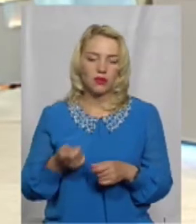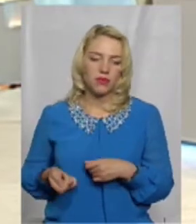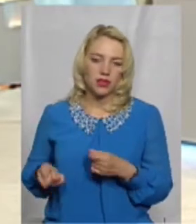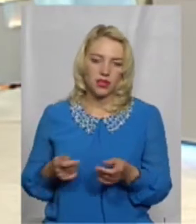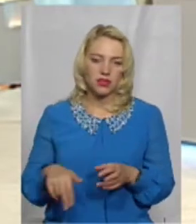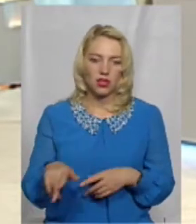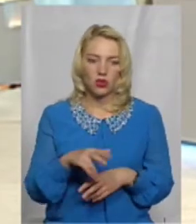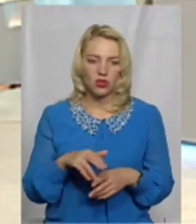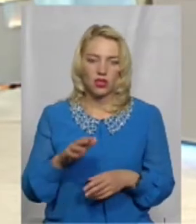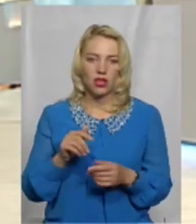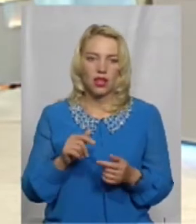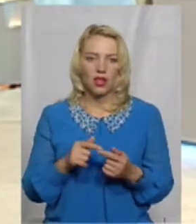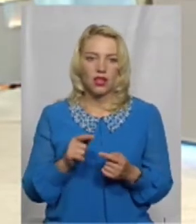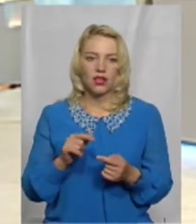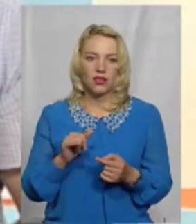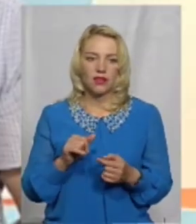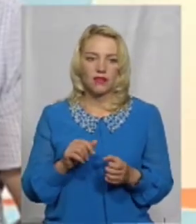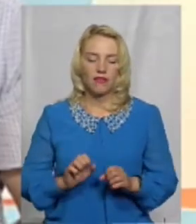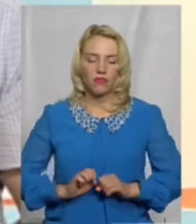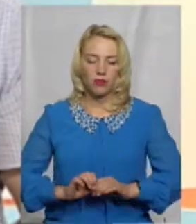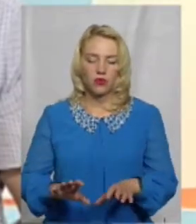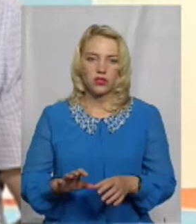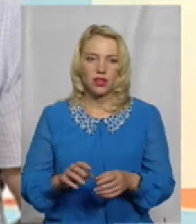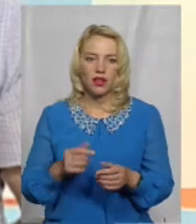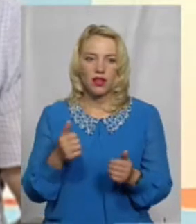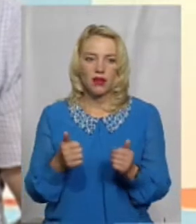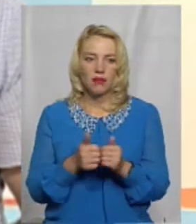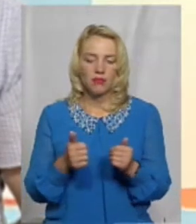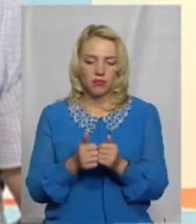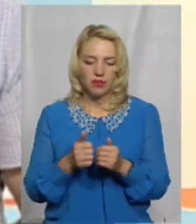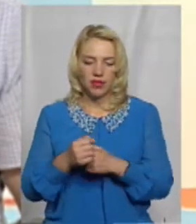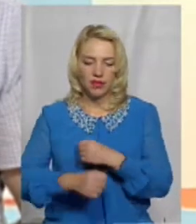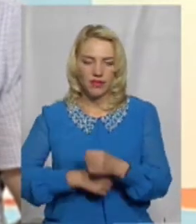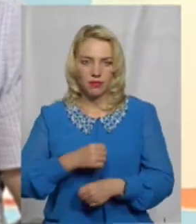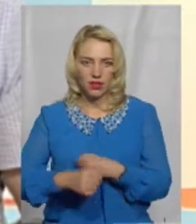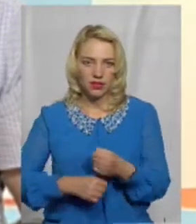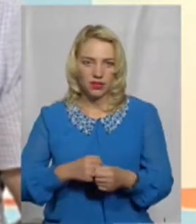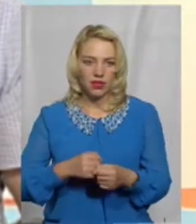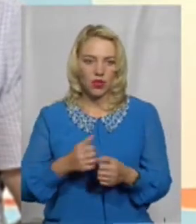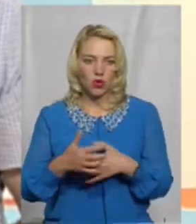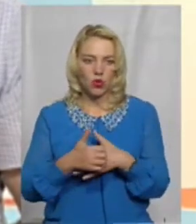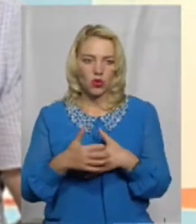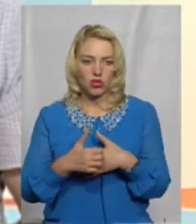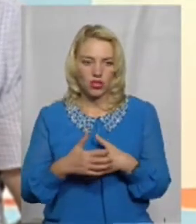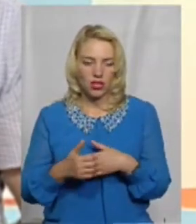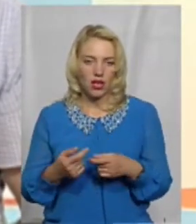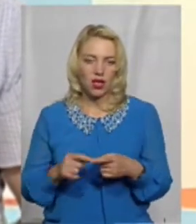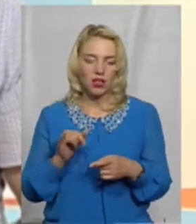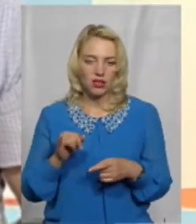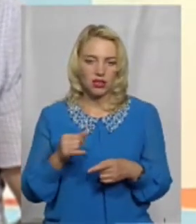потім напротив вольєра з медведями випускає кошеня. Я підійшов, роблю їй замічання, вона каже, ну, вона ж буде